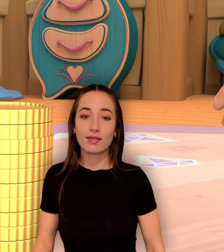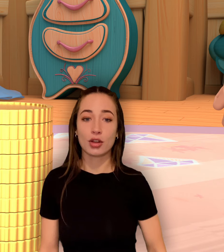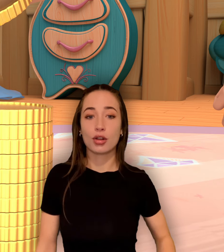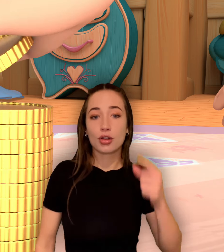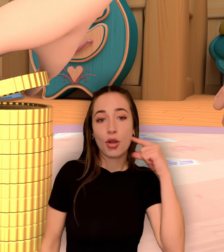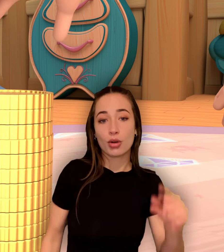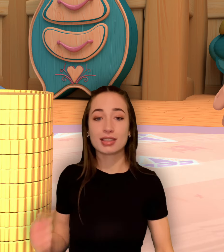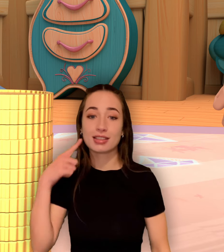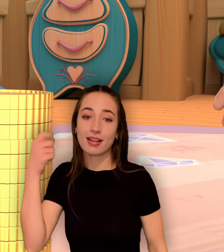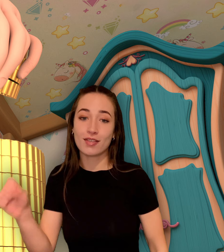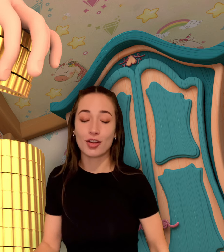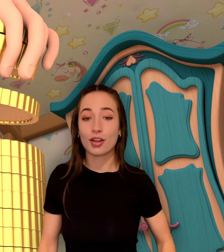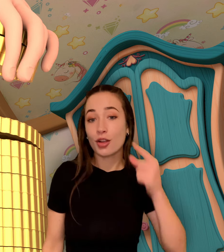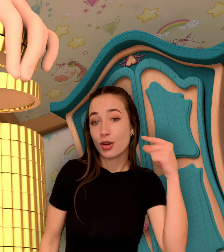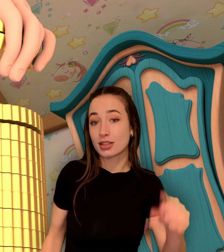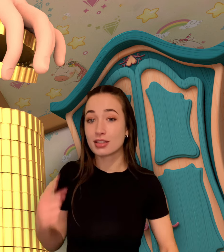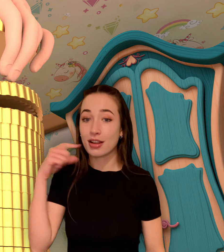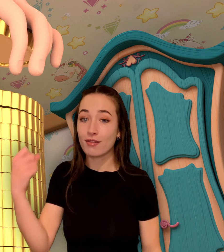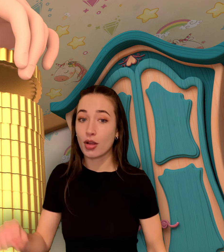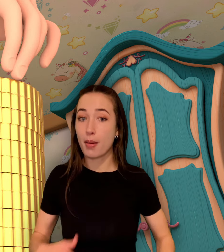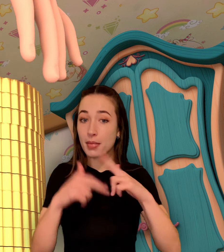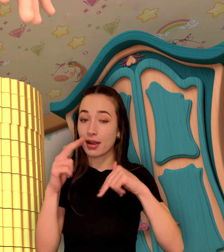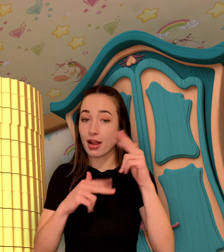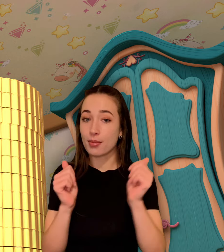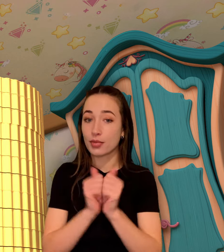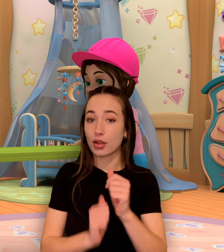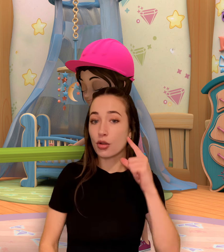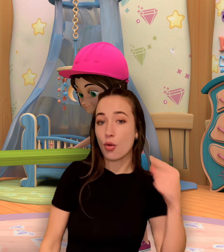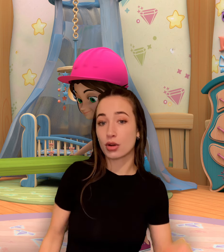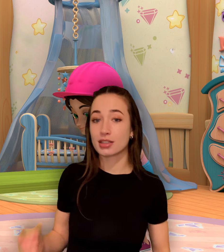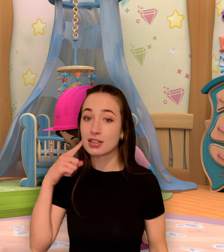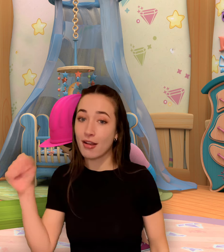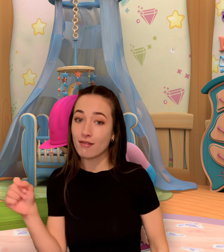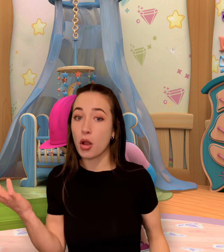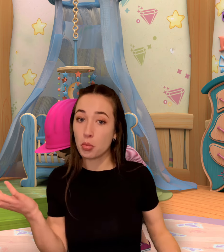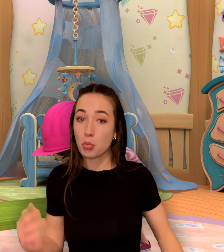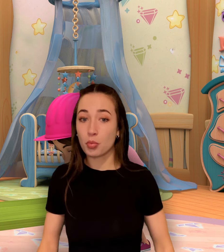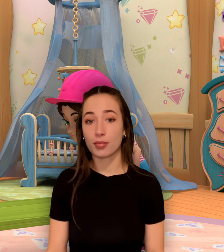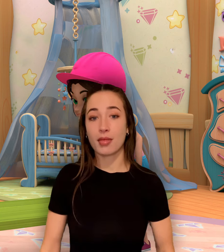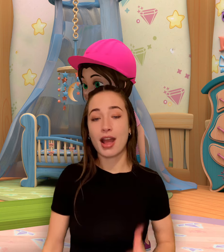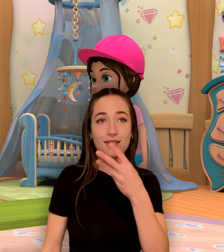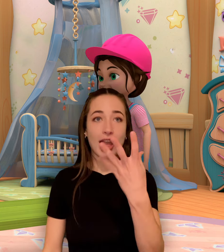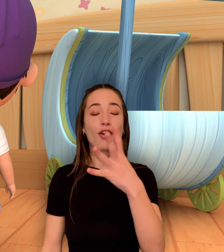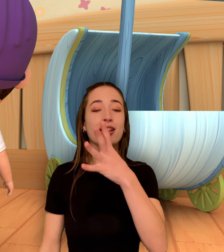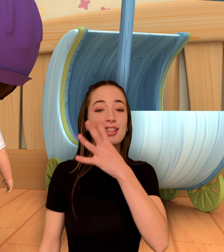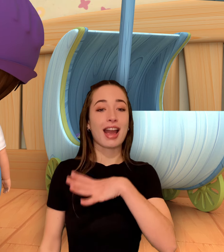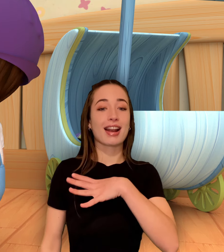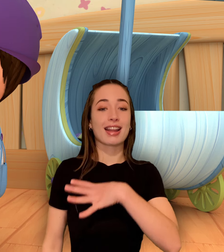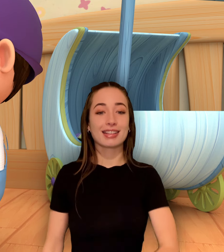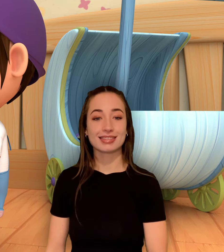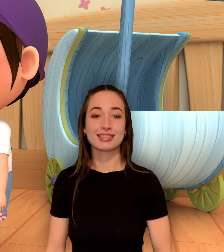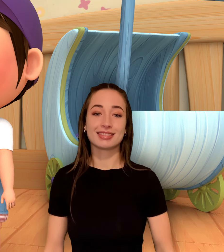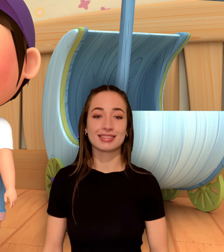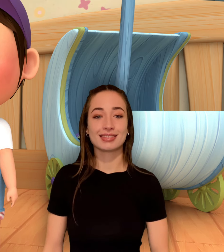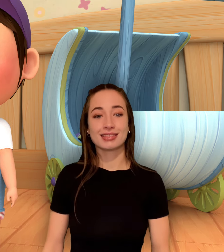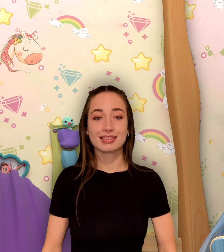かけろかけろかけろ金と銀でかけろさあどうし